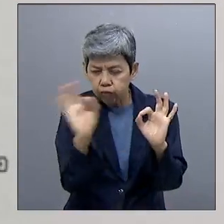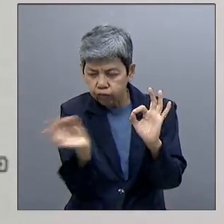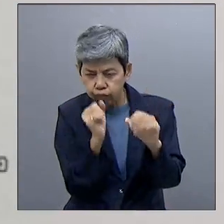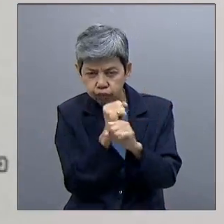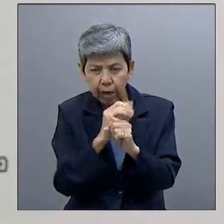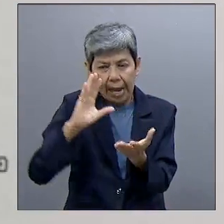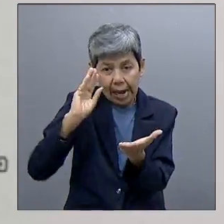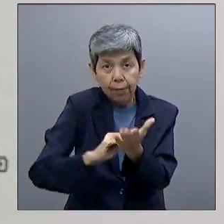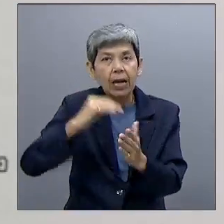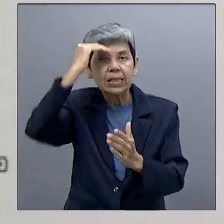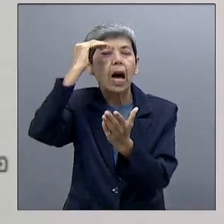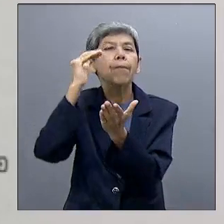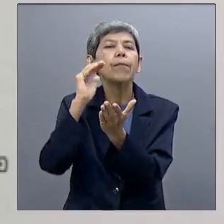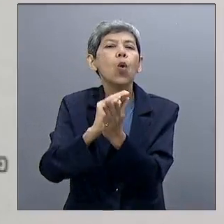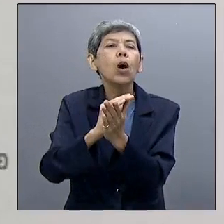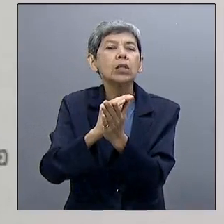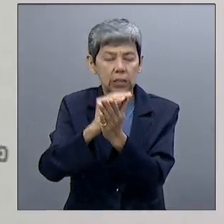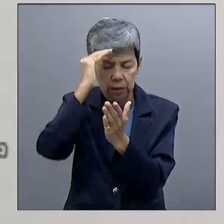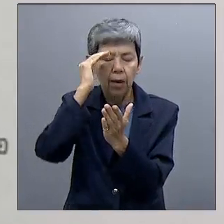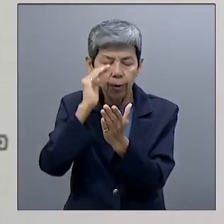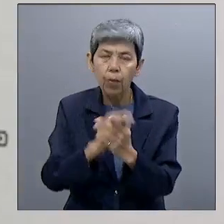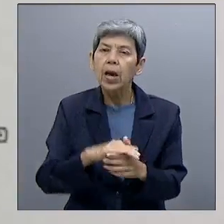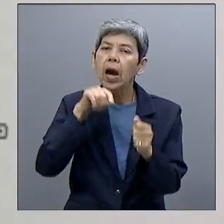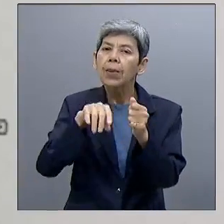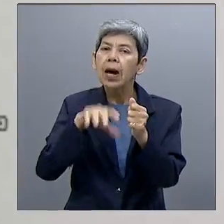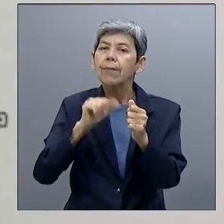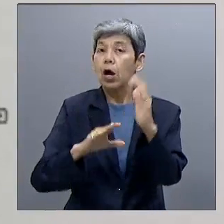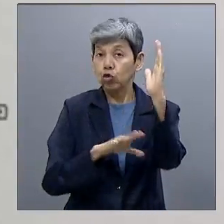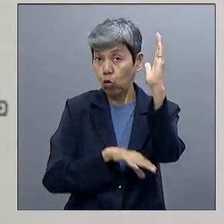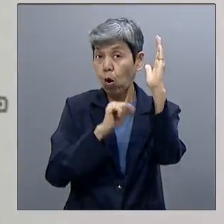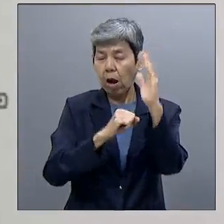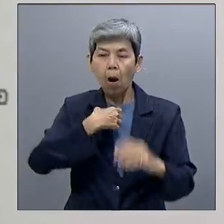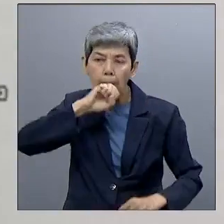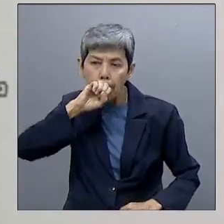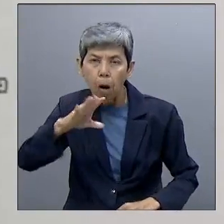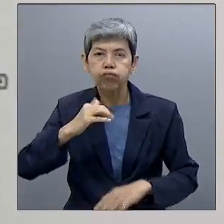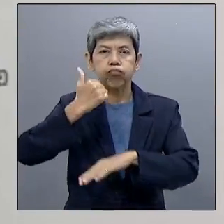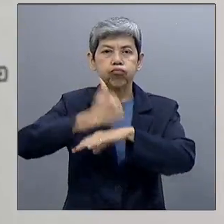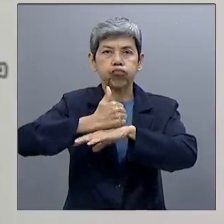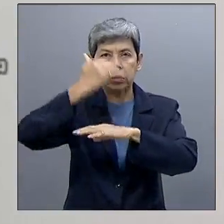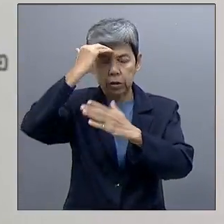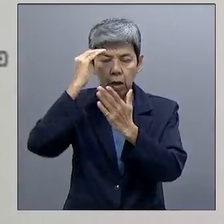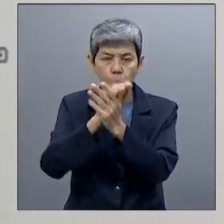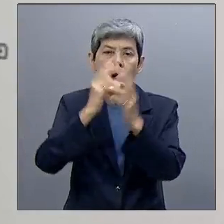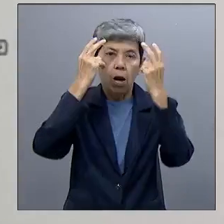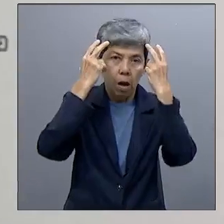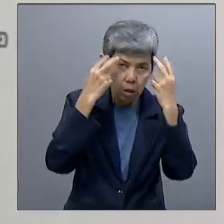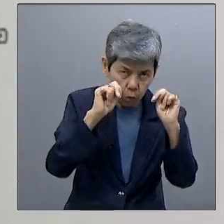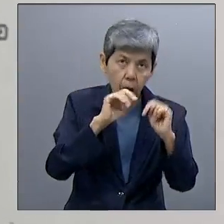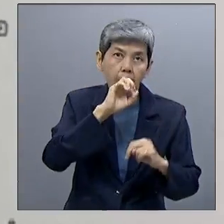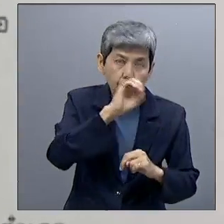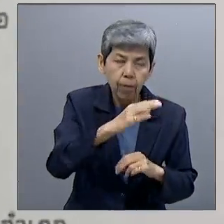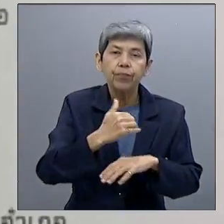บันทึกของตำรวจสถานีตำรวจภูธรเมืองสงขลาแจ้งไปยังผู้บังคับบัญชานายกรัฐมนตรี